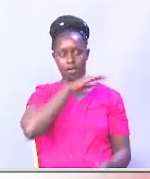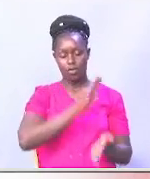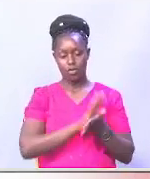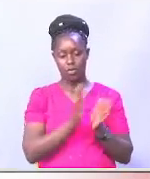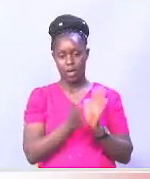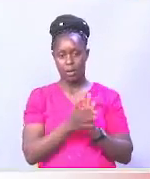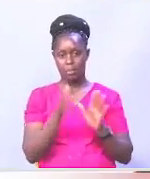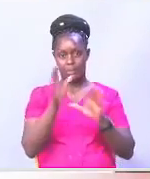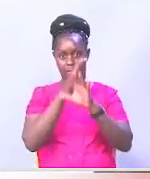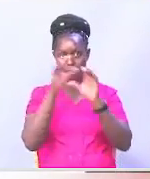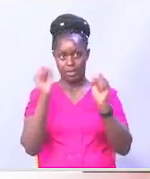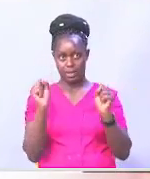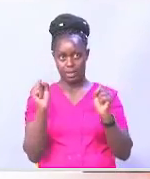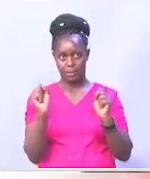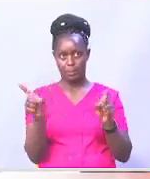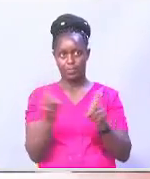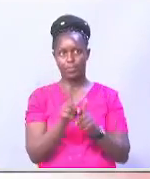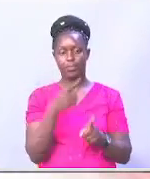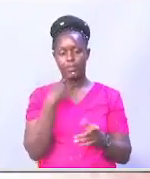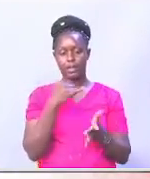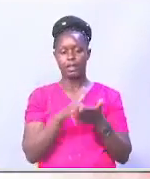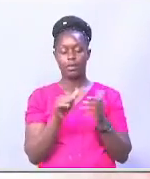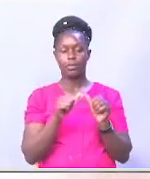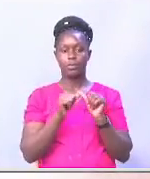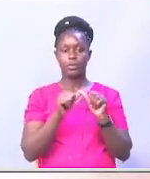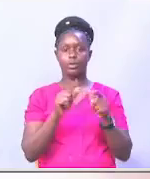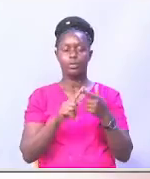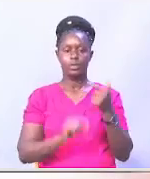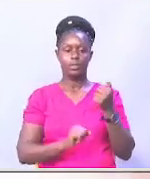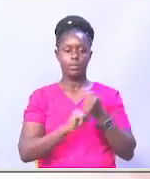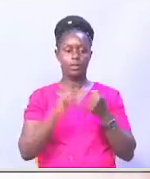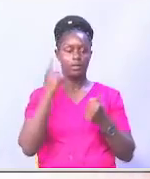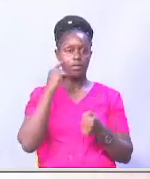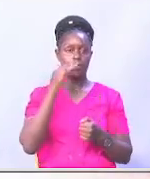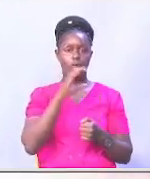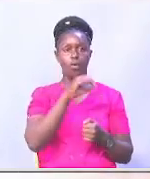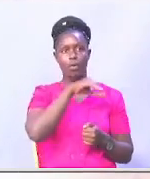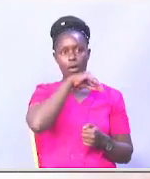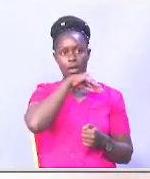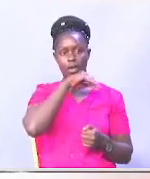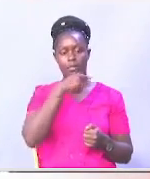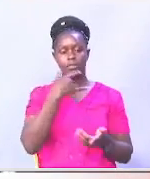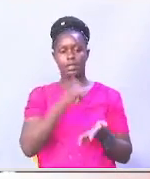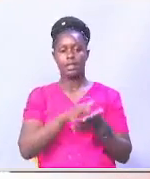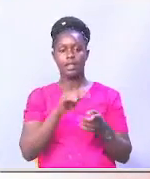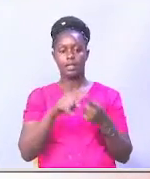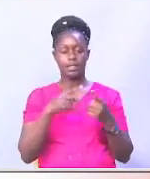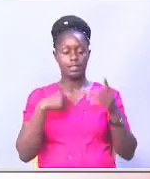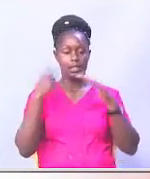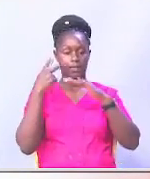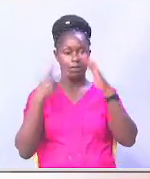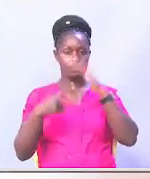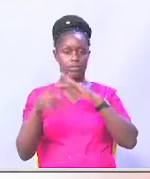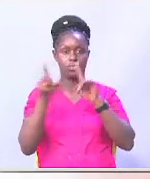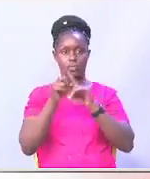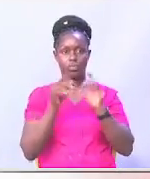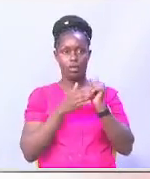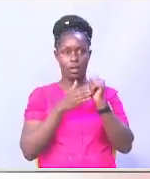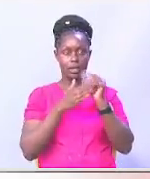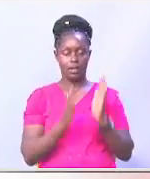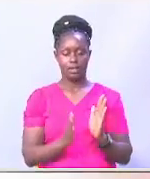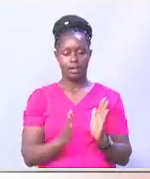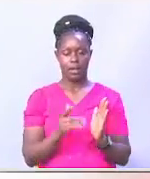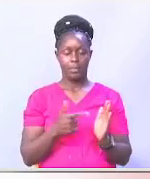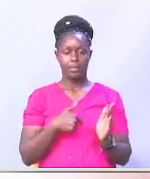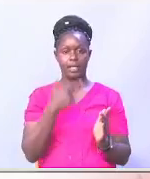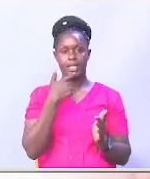rais wa Kenya. He says he will continue to drum up support for the ODM boss, stating he is a visionary and consistent leader.